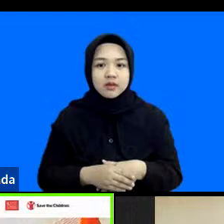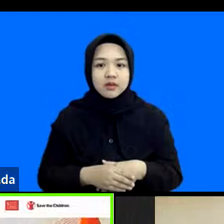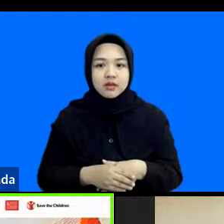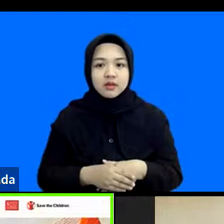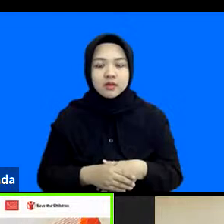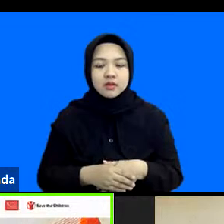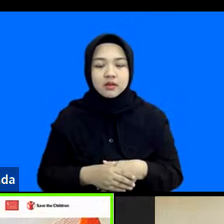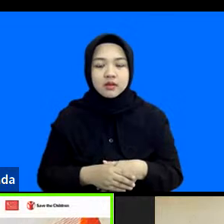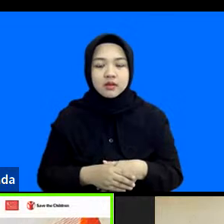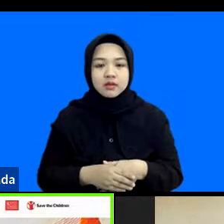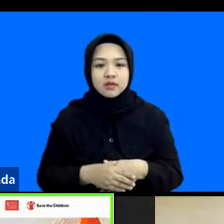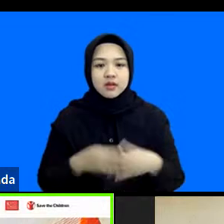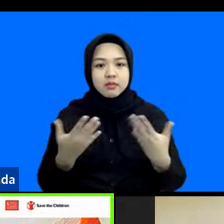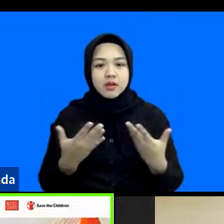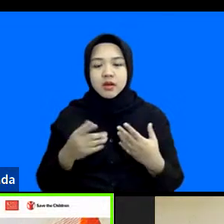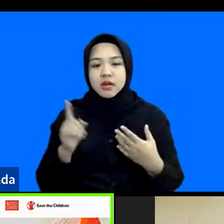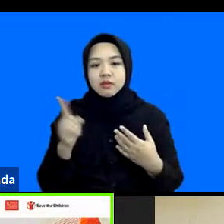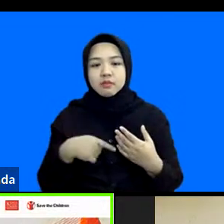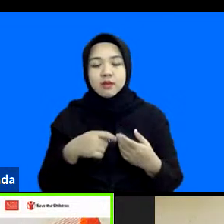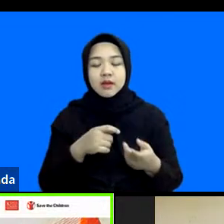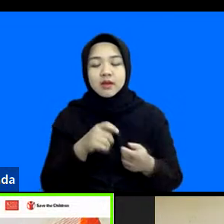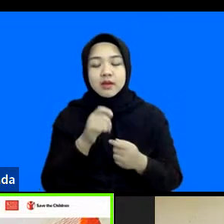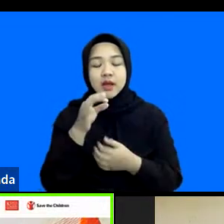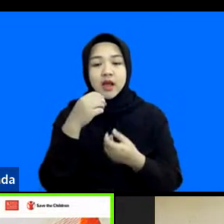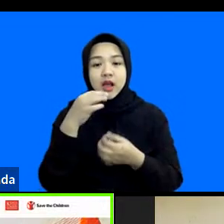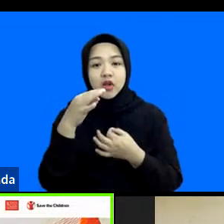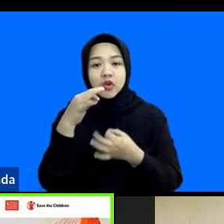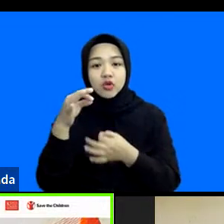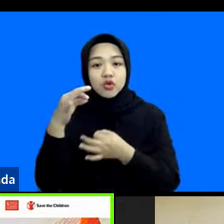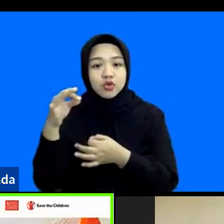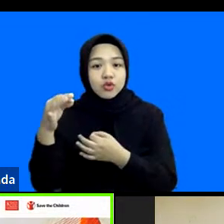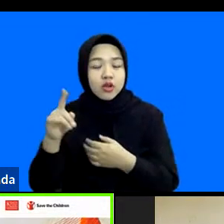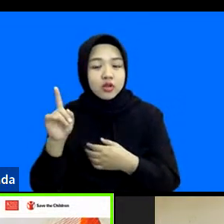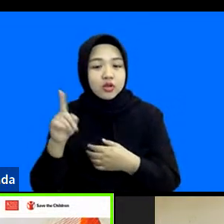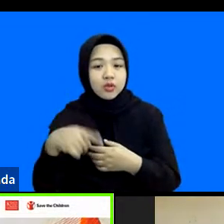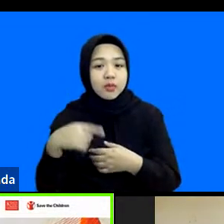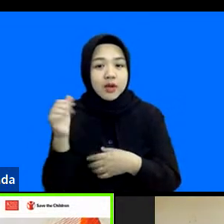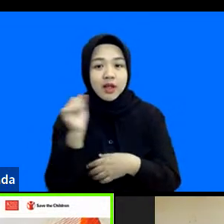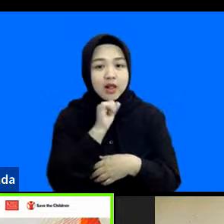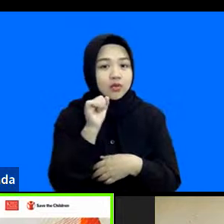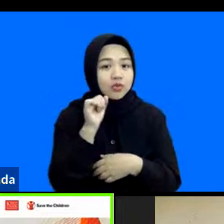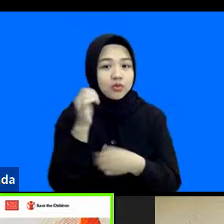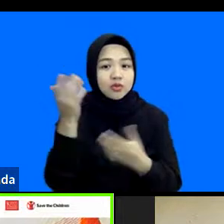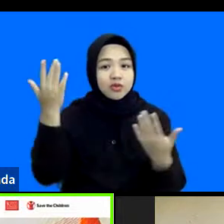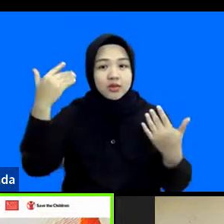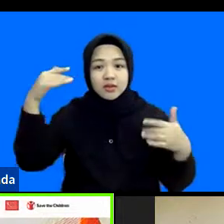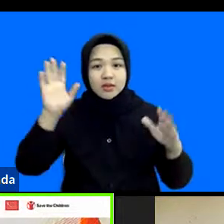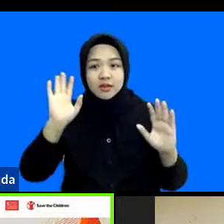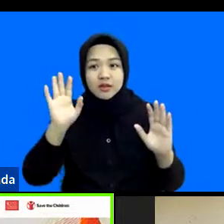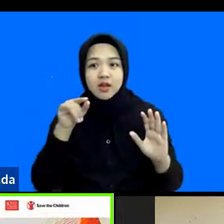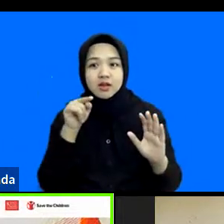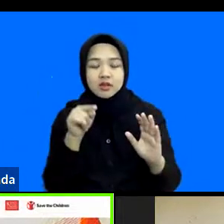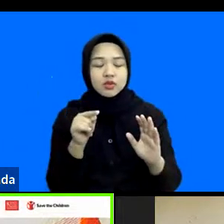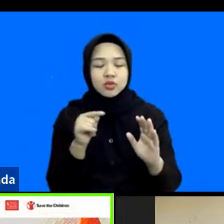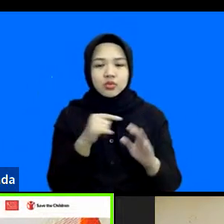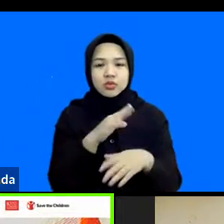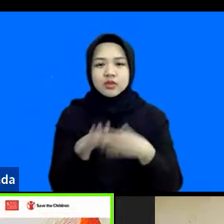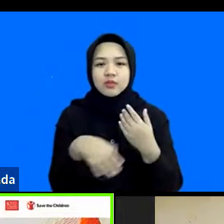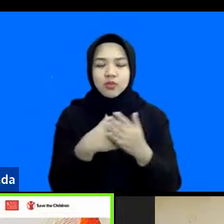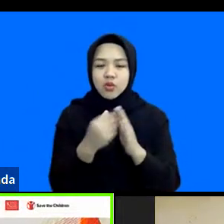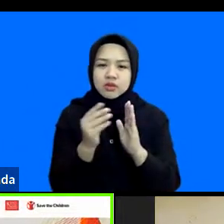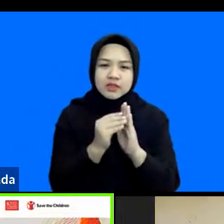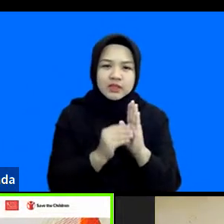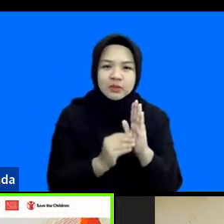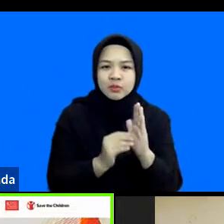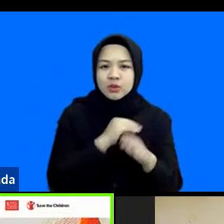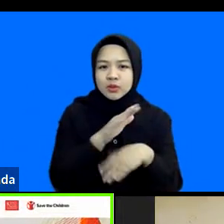Apakah pakai angklung, apakah pakai lagu, apakah pakai tarian, itu kan diskusi semua itu. Diskusi semua,